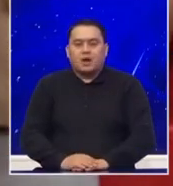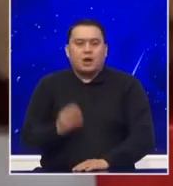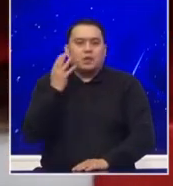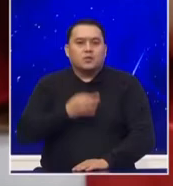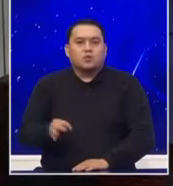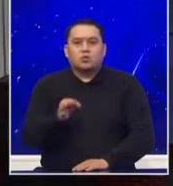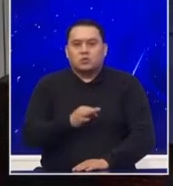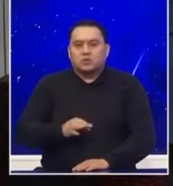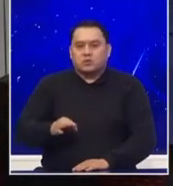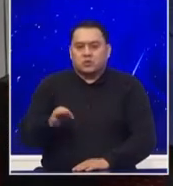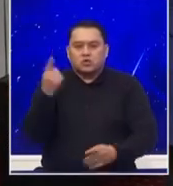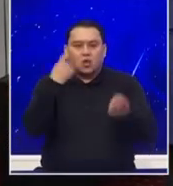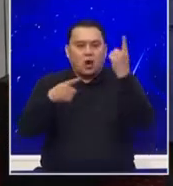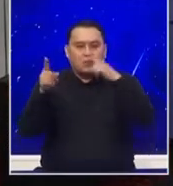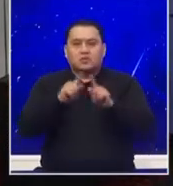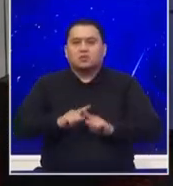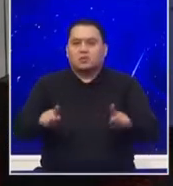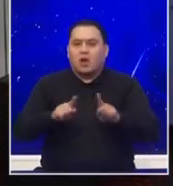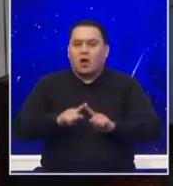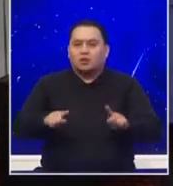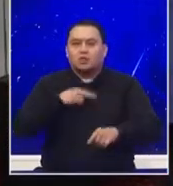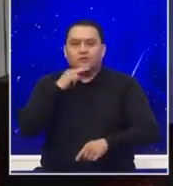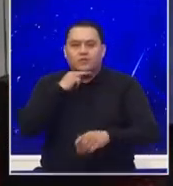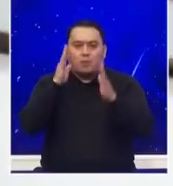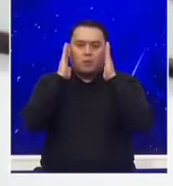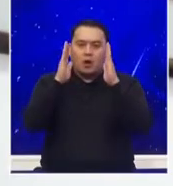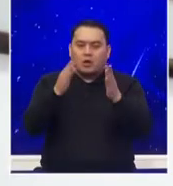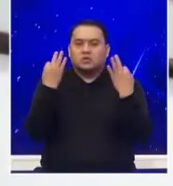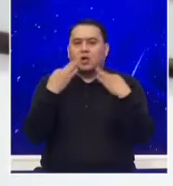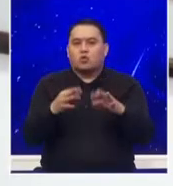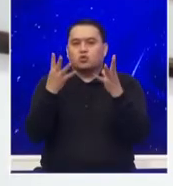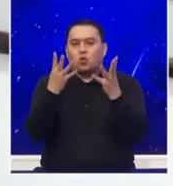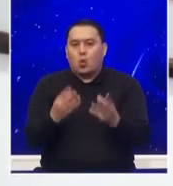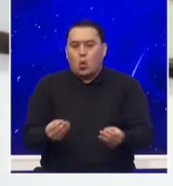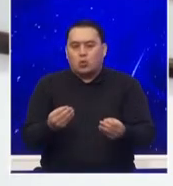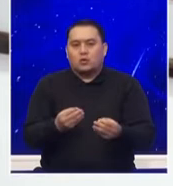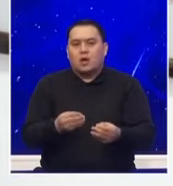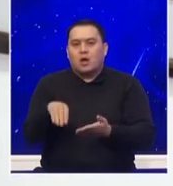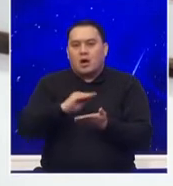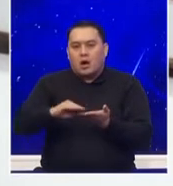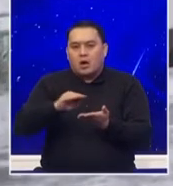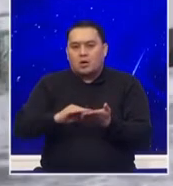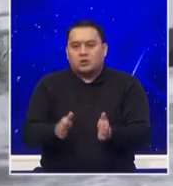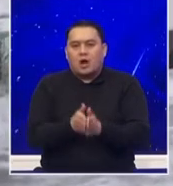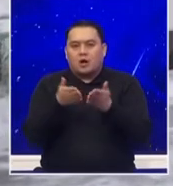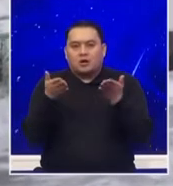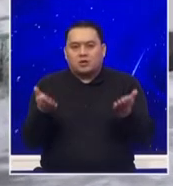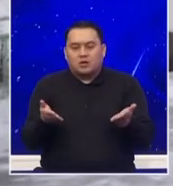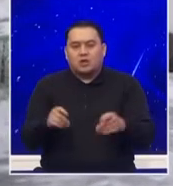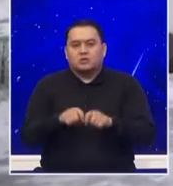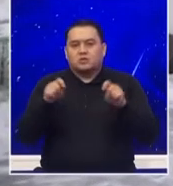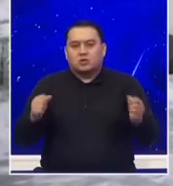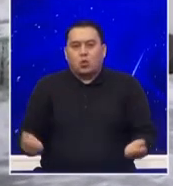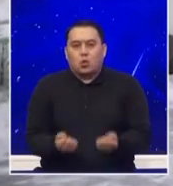ақын жазушылардың шығармашылықтарын насихаттауға да зор көңіл бөлінеді. Тәуелсіздік күніне орай қаламгерлердің 30 жаңа кітабын жарыққа шығаруға